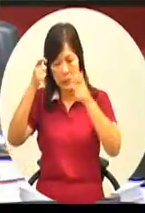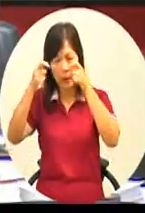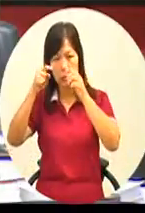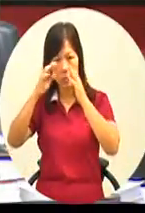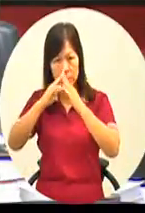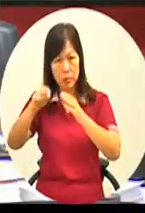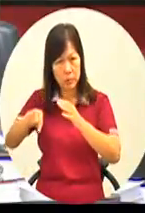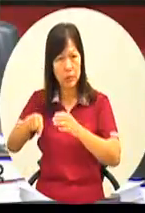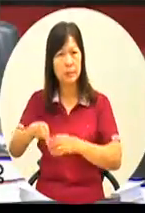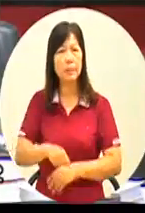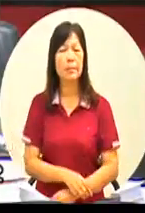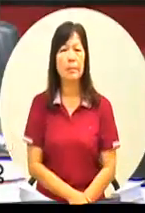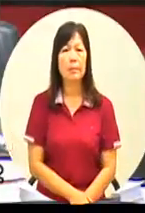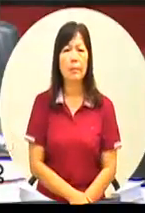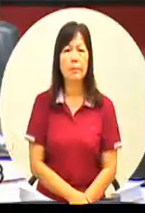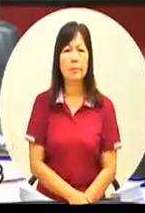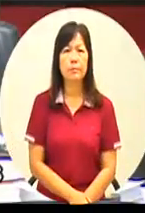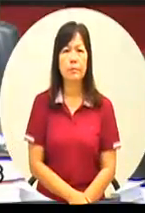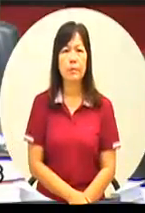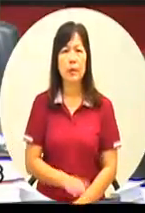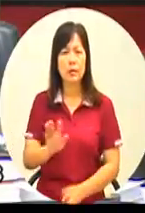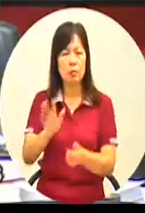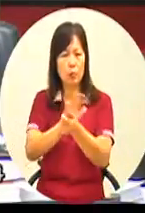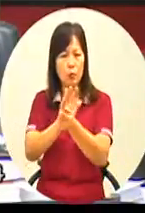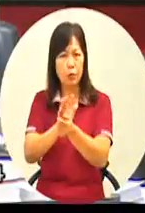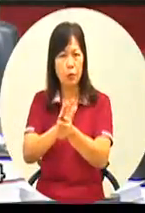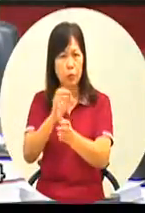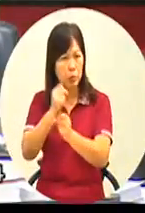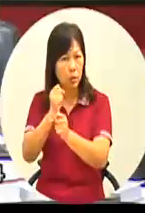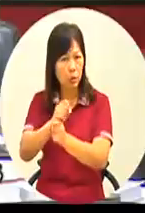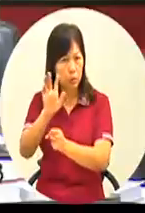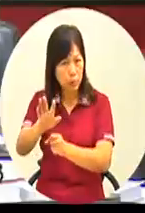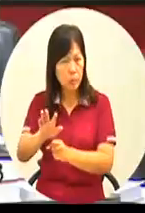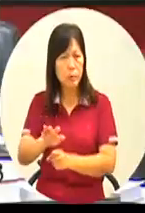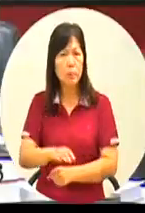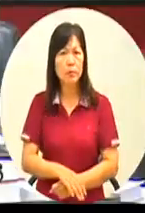目前服务业的发展、服务业的情况，